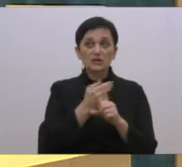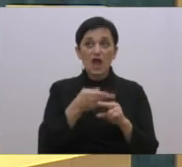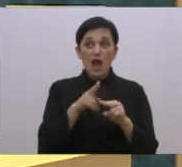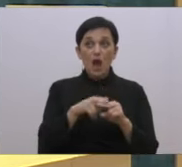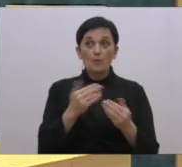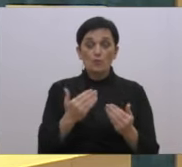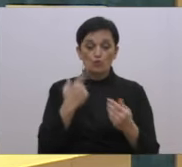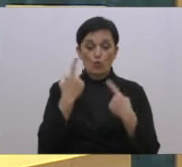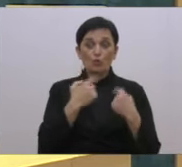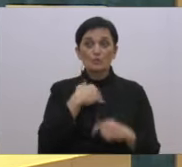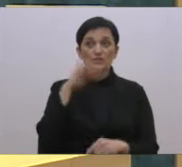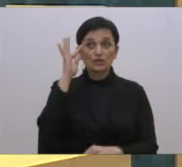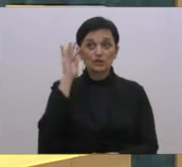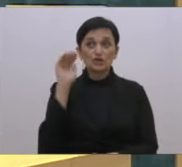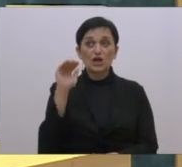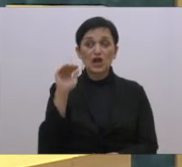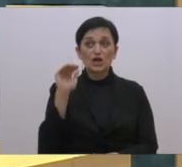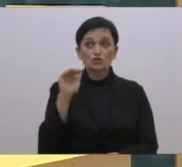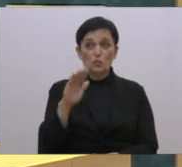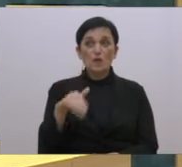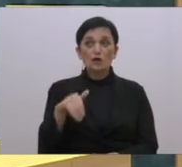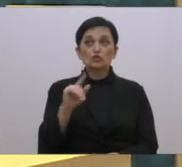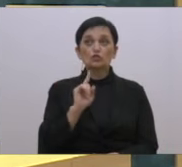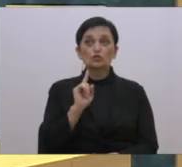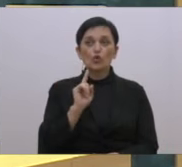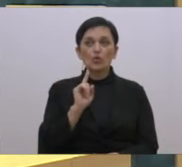მოცემულობაში მინდა შეგახსენოთ მაინც, რომ